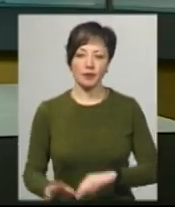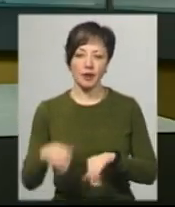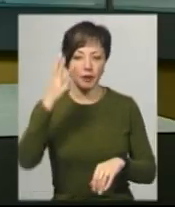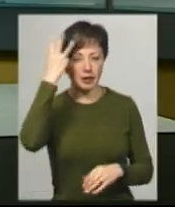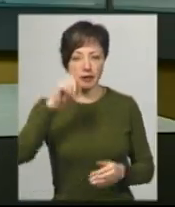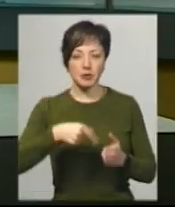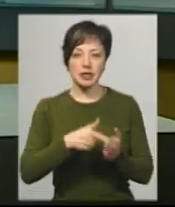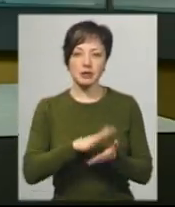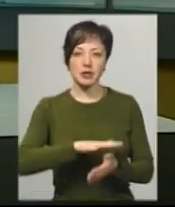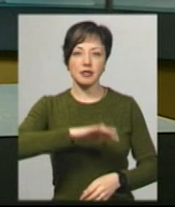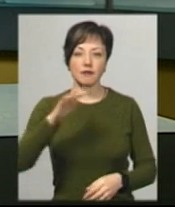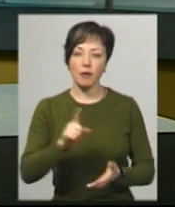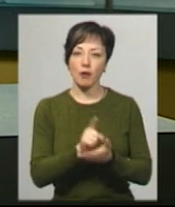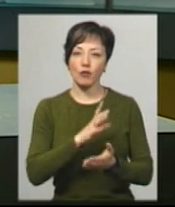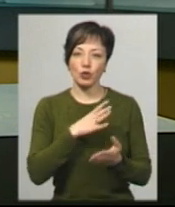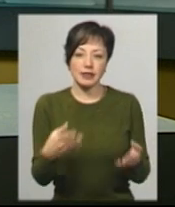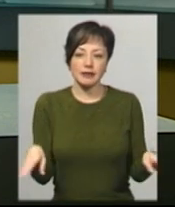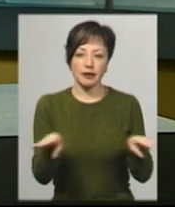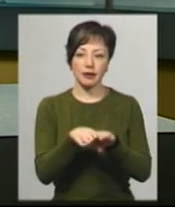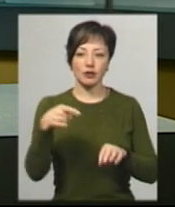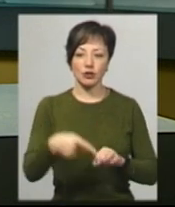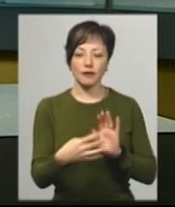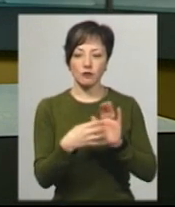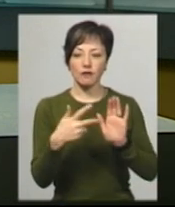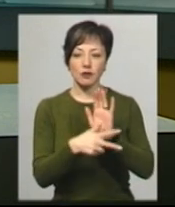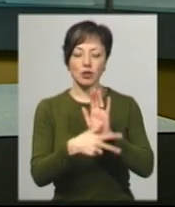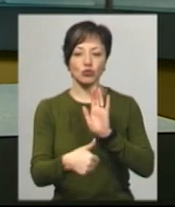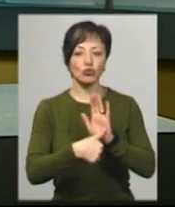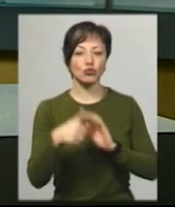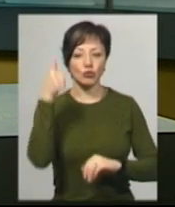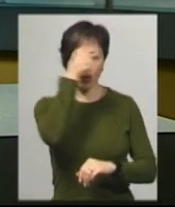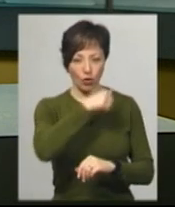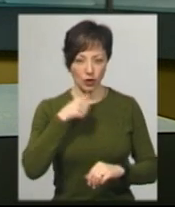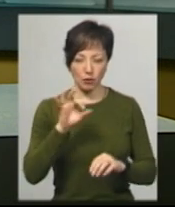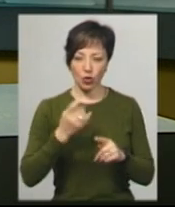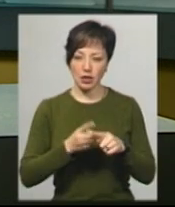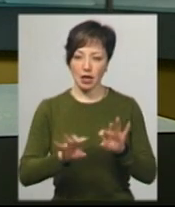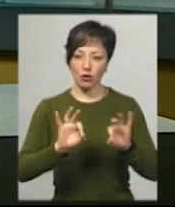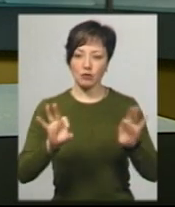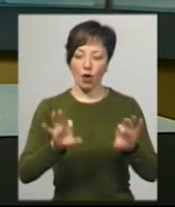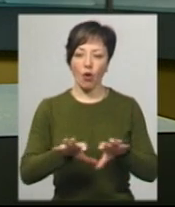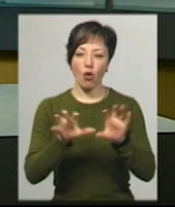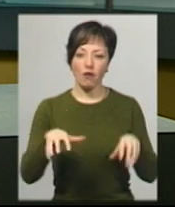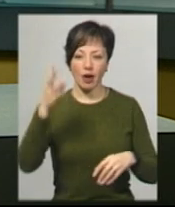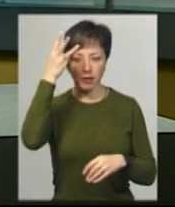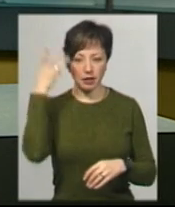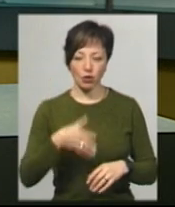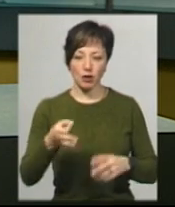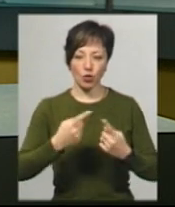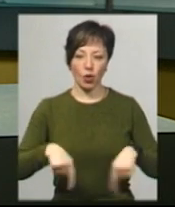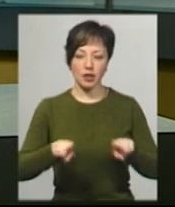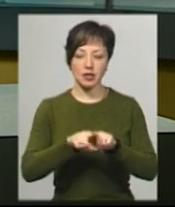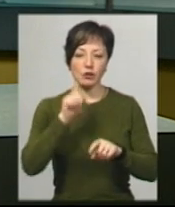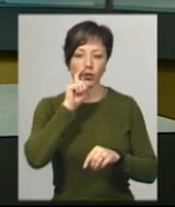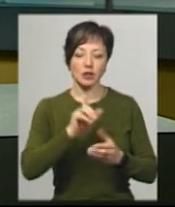Хмельницьке міське сміттєзвалище мало бути закрите у 1986 році. Про це розповідає голова Хмельницької обласної